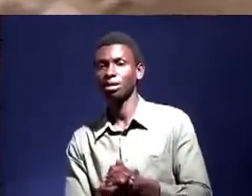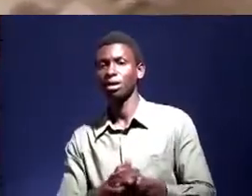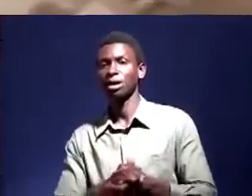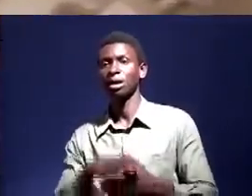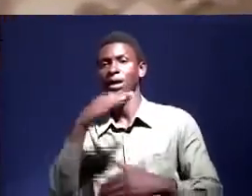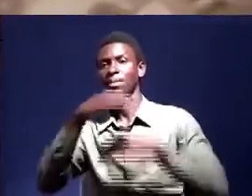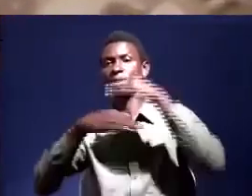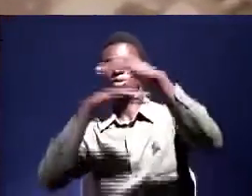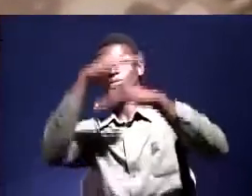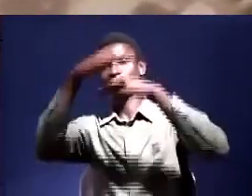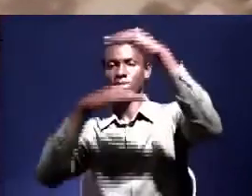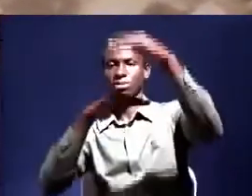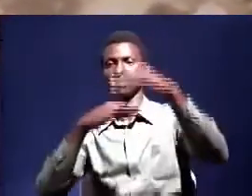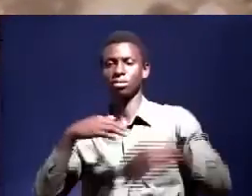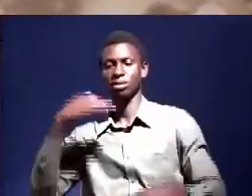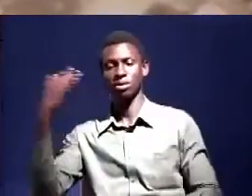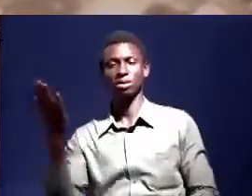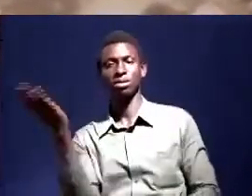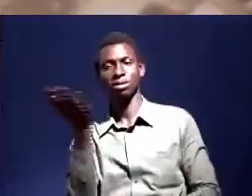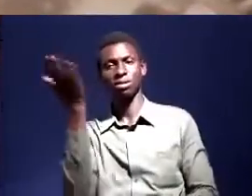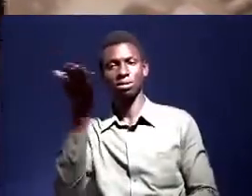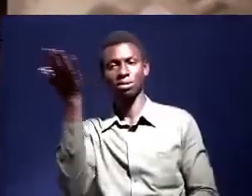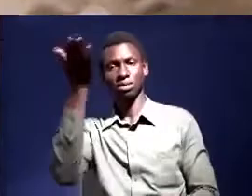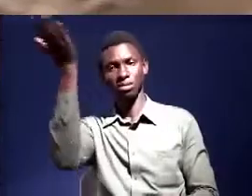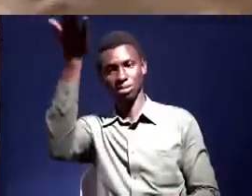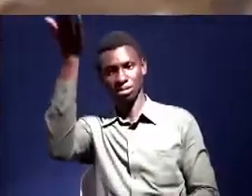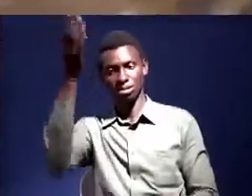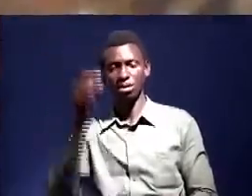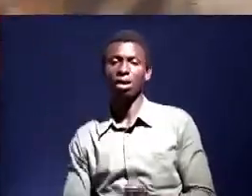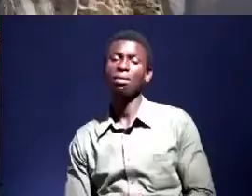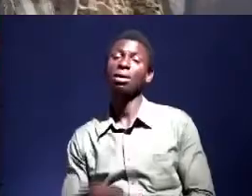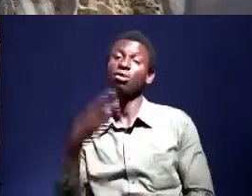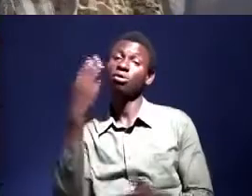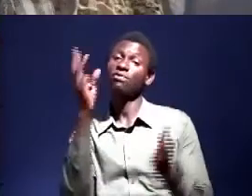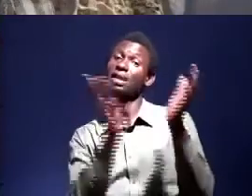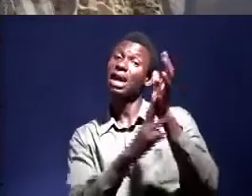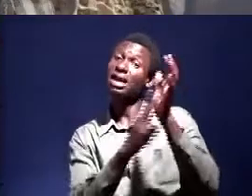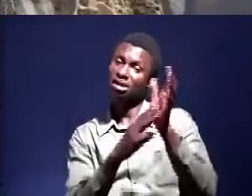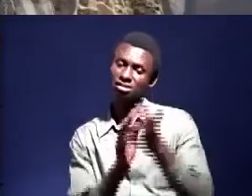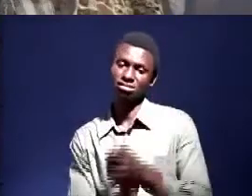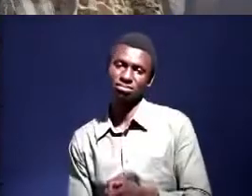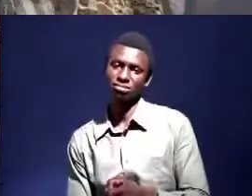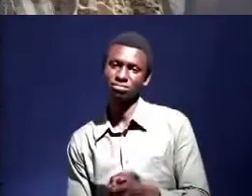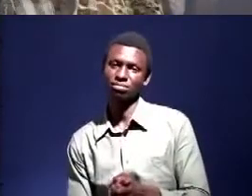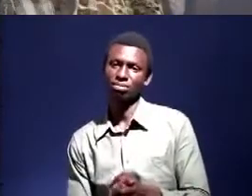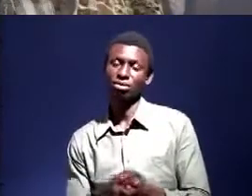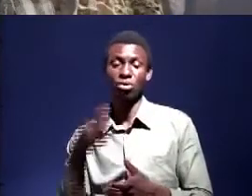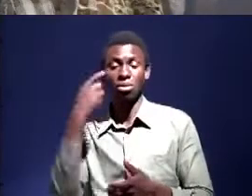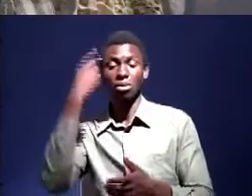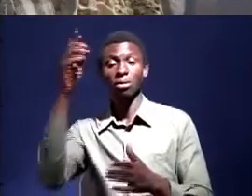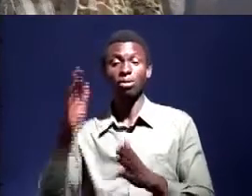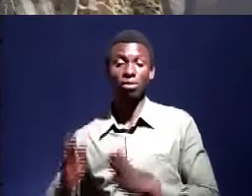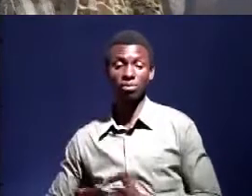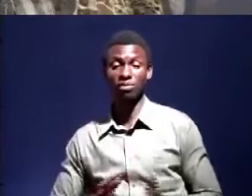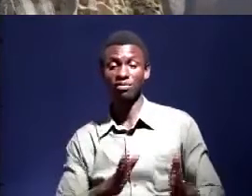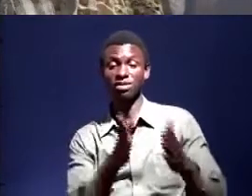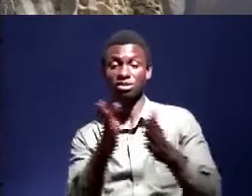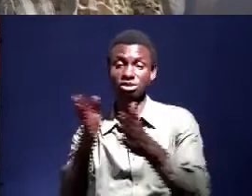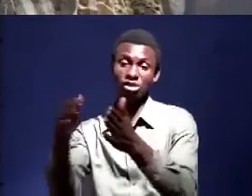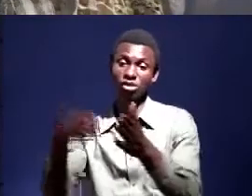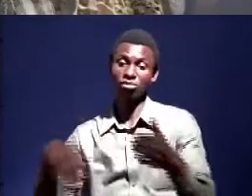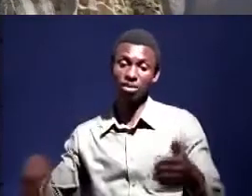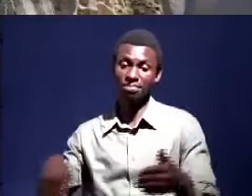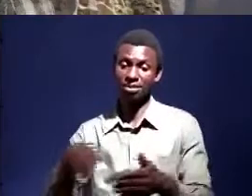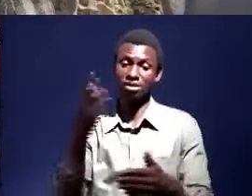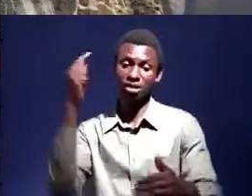Mke wangu nami tumeweza kupita katika zile njia vilivyoko kule chini. Darkness under the ground. Na kuingia katika sehemu zile za ndani.